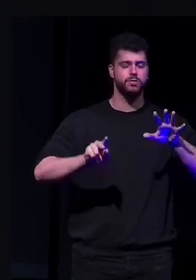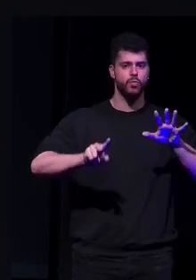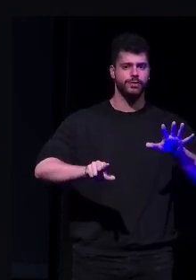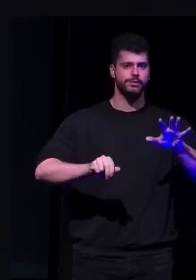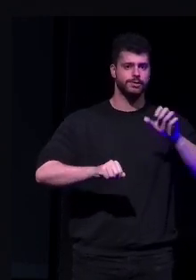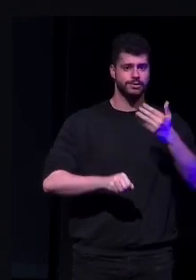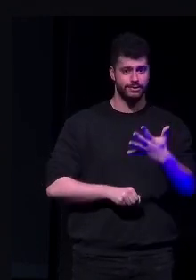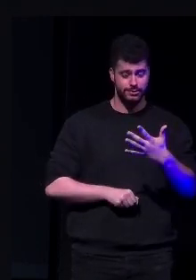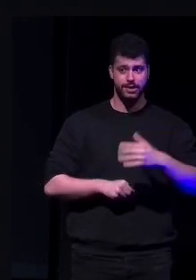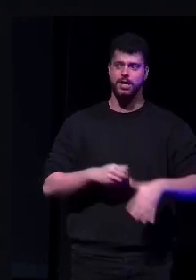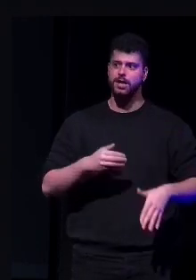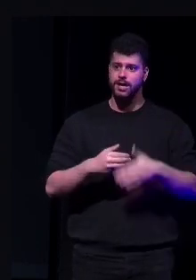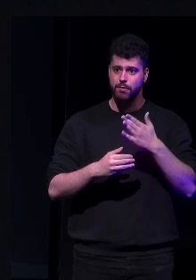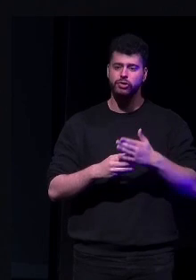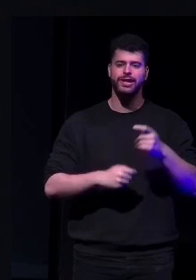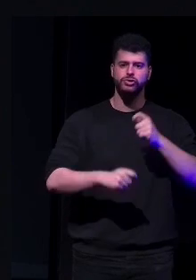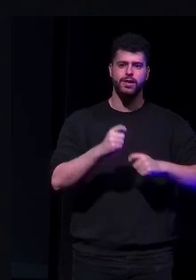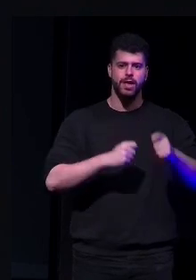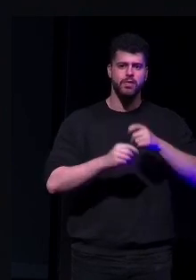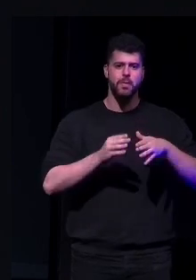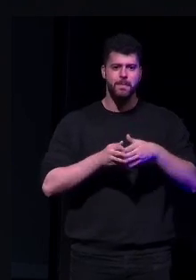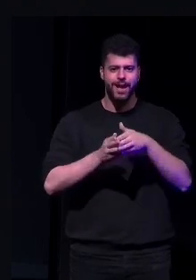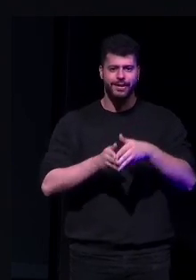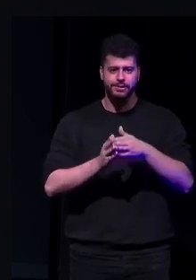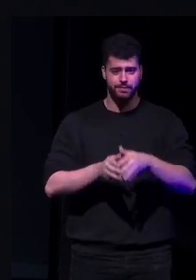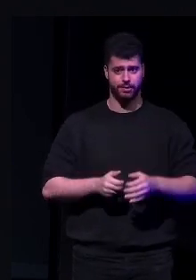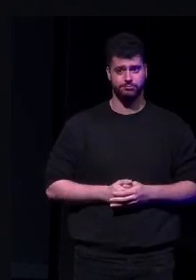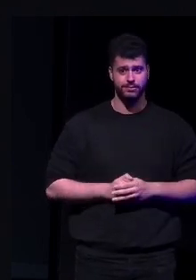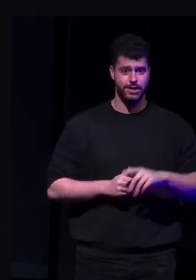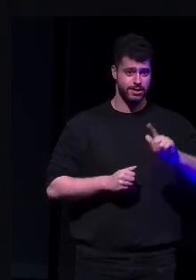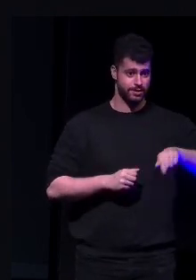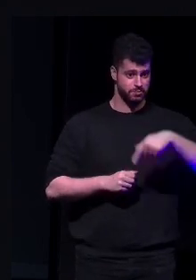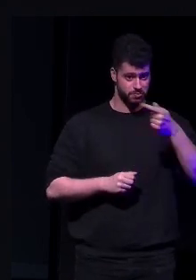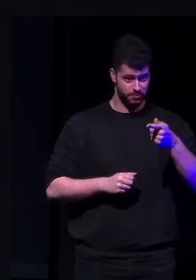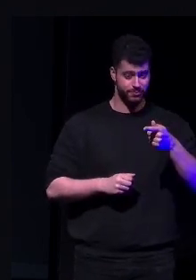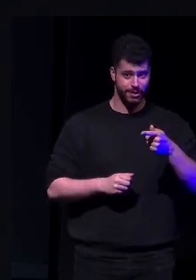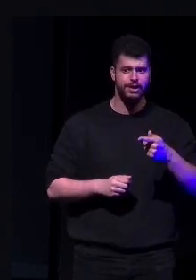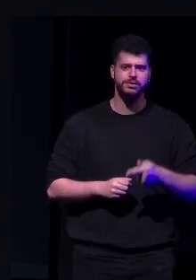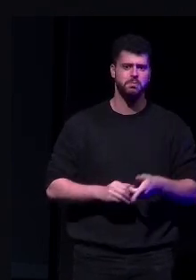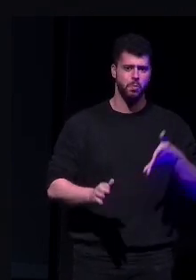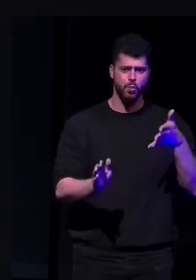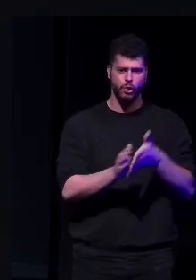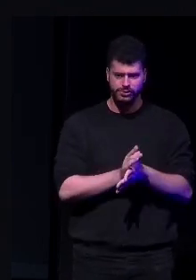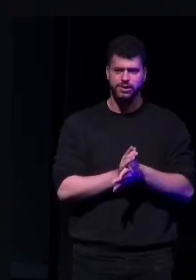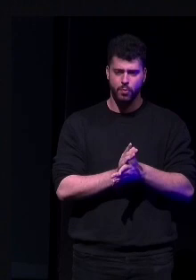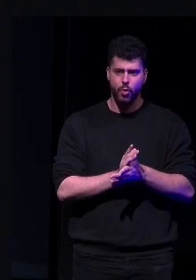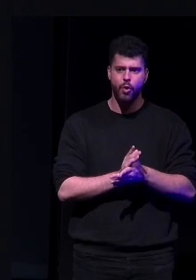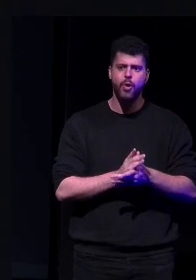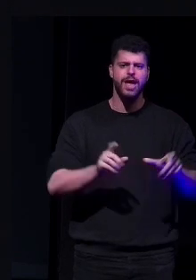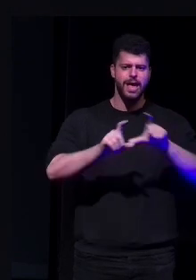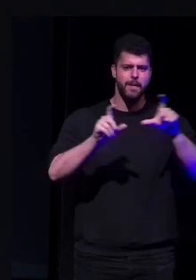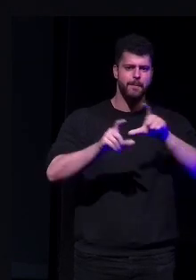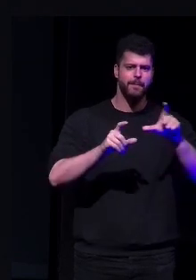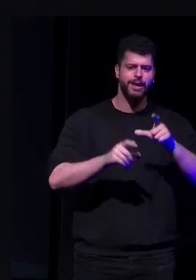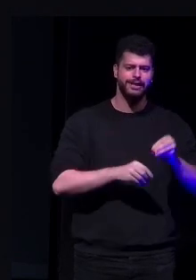Gironina d'Activitats Marítimes, i posteriorment, degut a la demanda d'altres empreses de fora de la província, des d'aquí